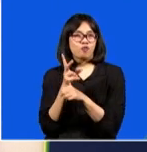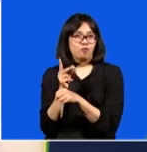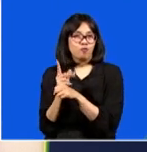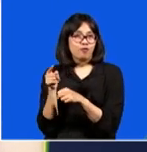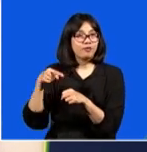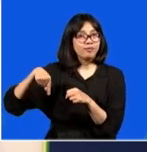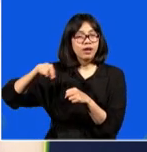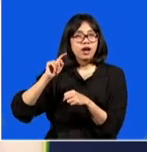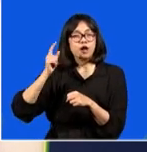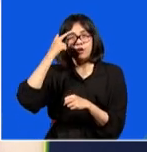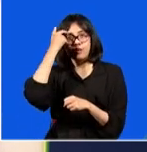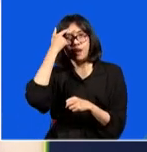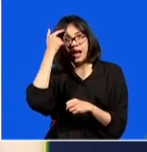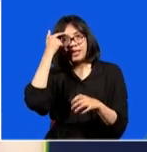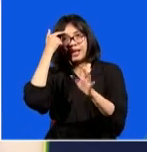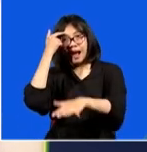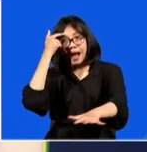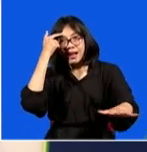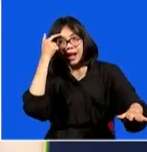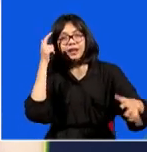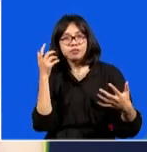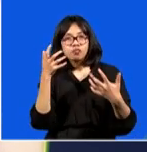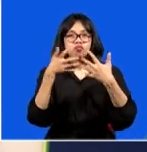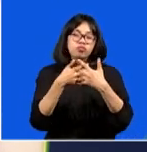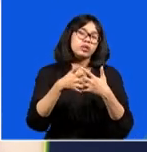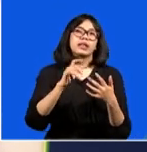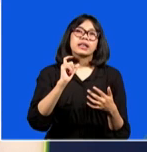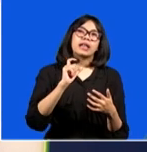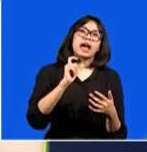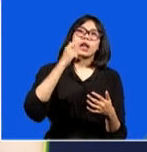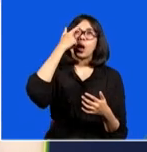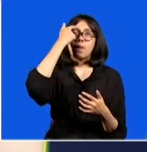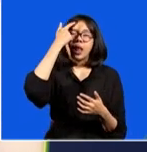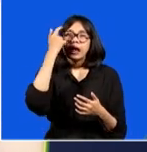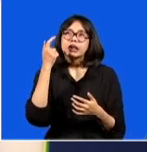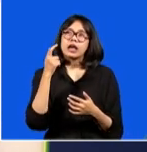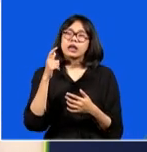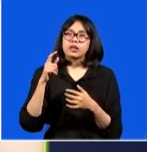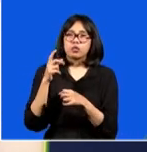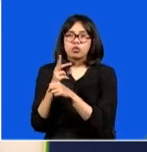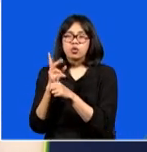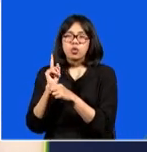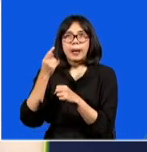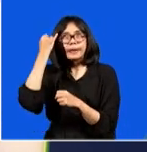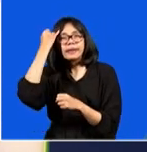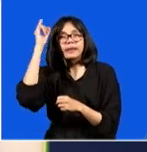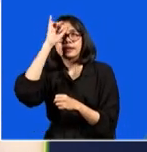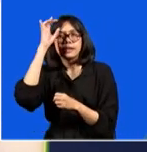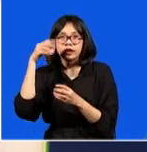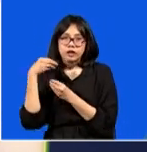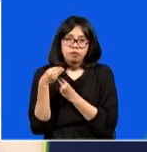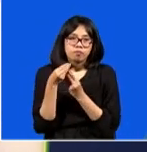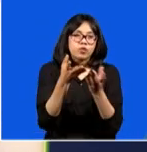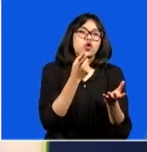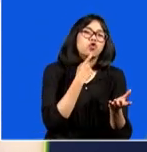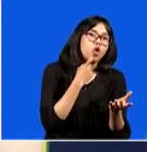belajar gitu dari setiap metode yang misalnya dicoba kepada murid-murid tersebut gitu jadi proses pembelajaran dan